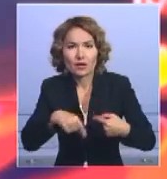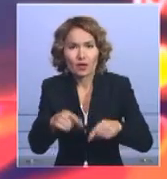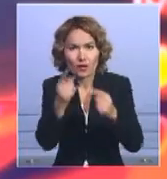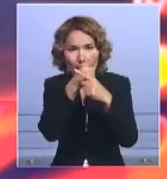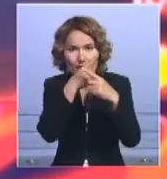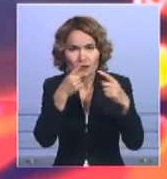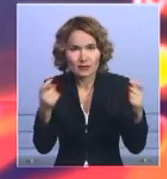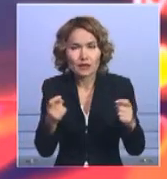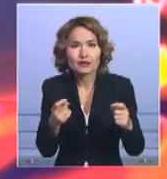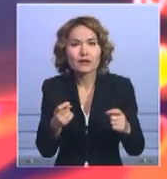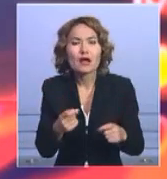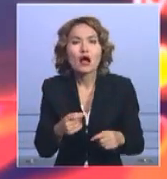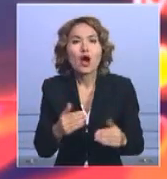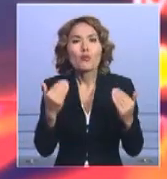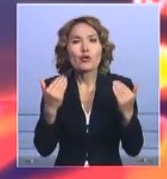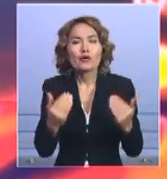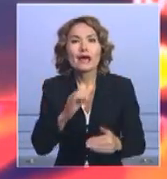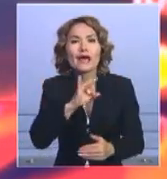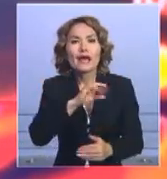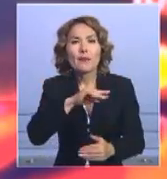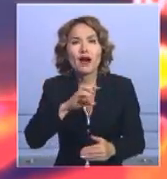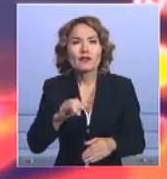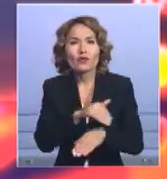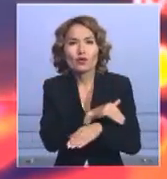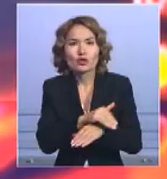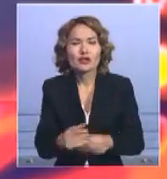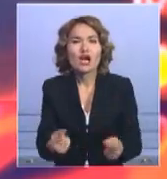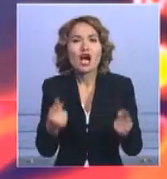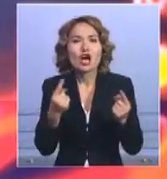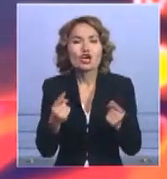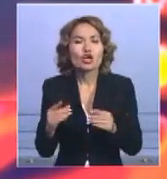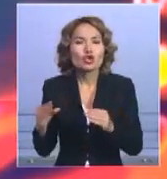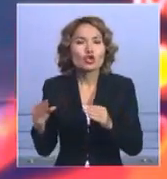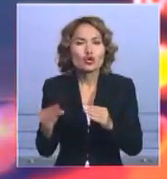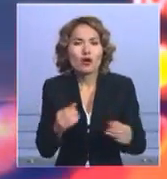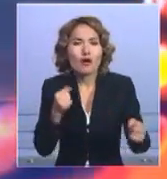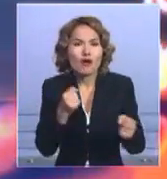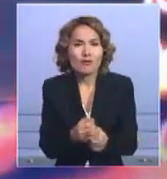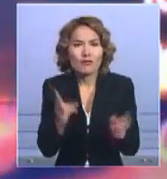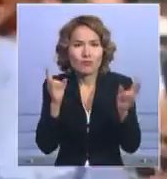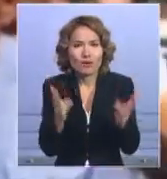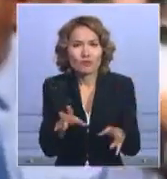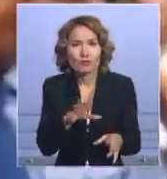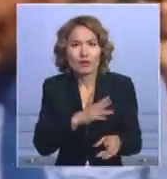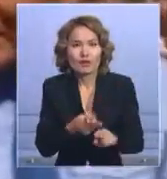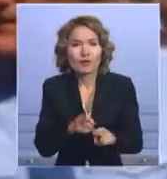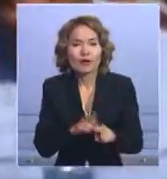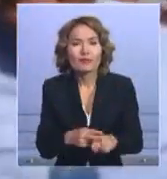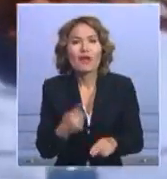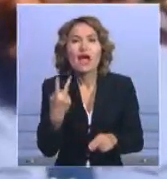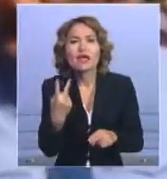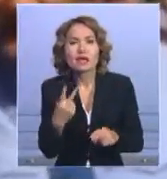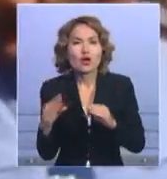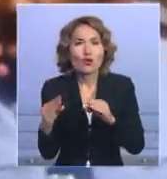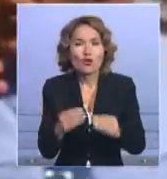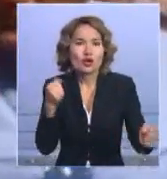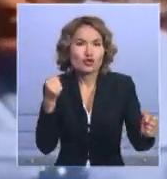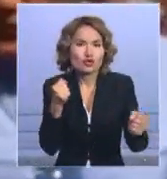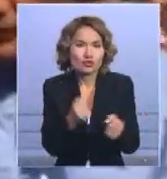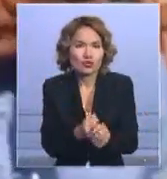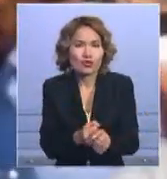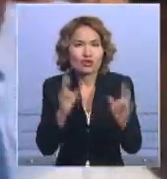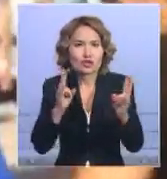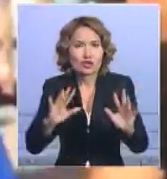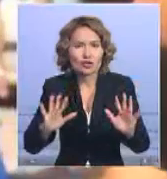ақпаратты растады. Еске сала кетсек, бүгін Иманов көшесінде ірі жол апаты болды. Куәгерлердің айтуынша, екі көлік соқтығысып жолдан шығып